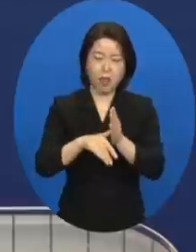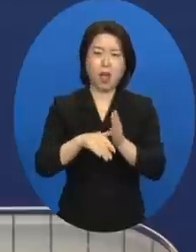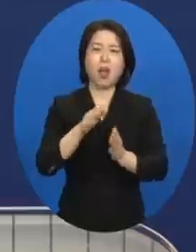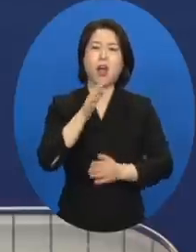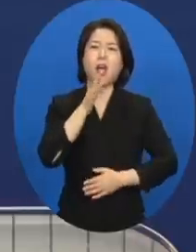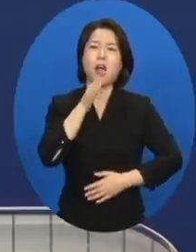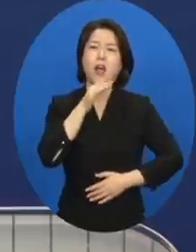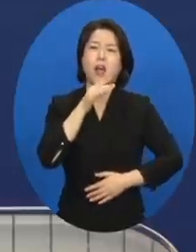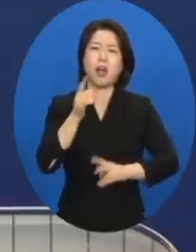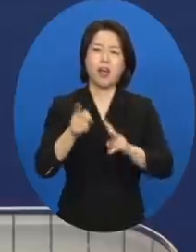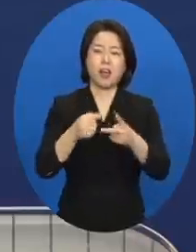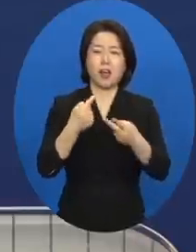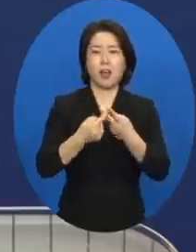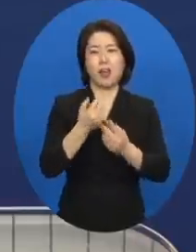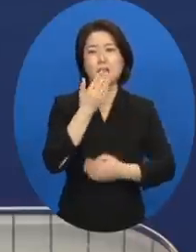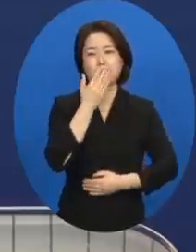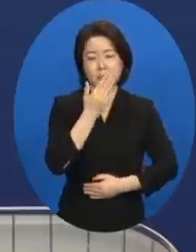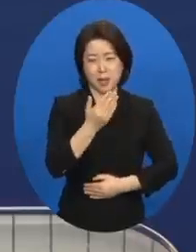되더라고요.